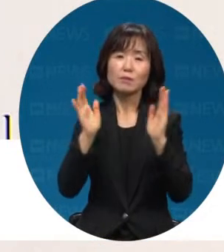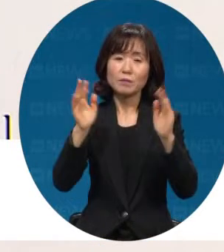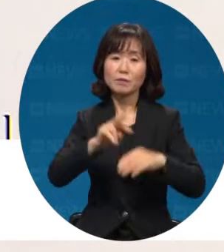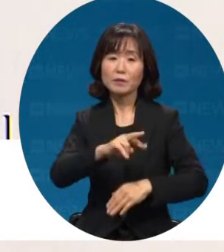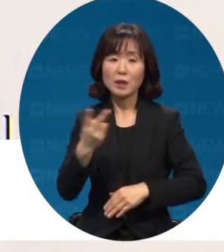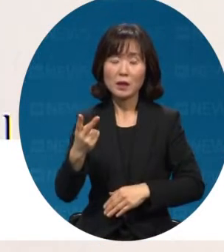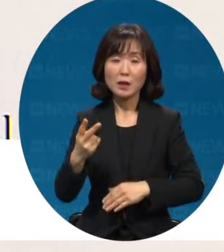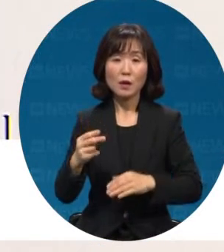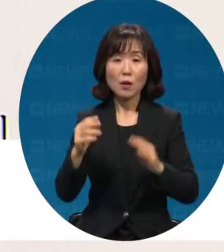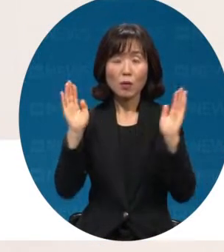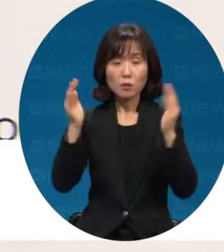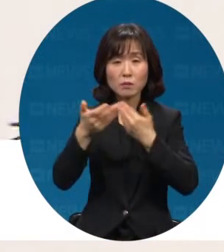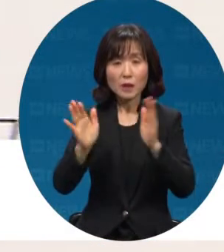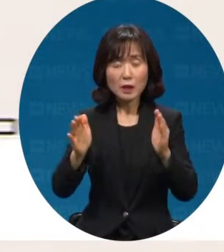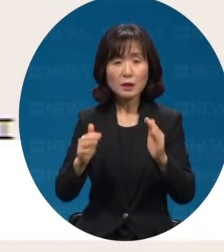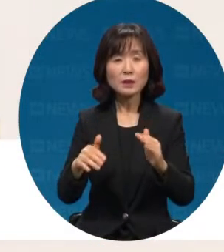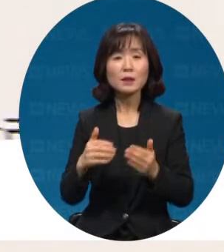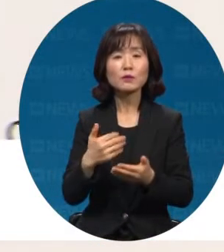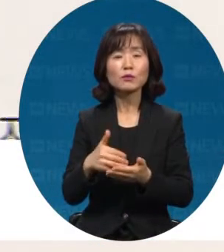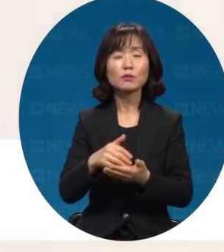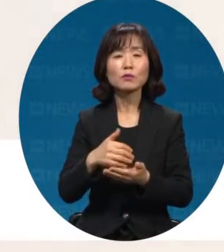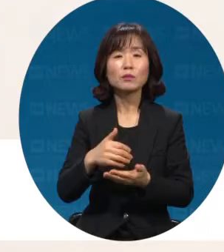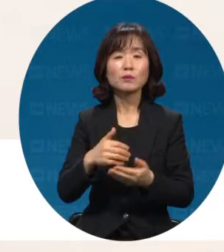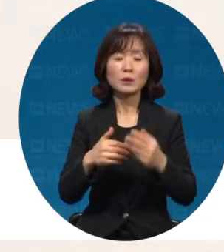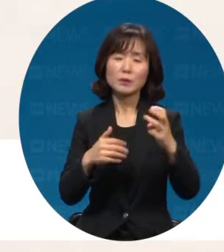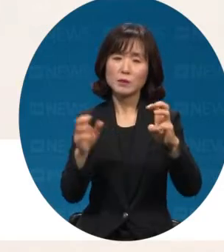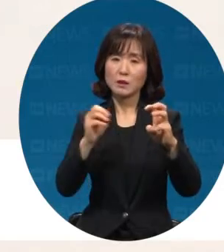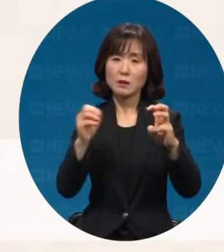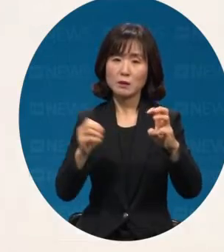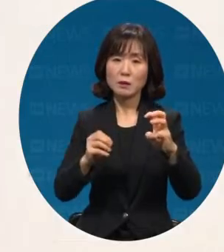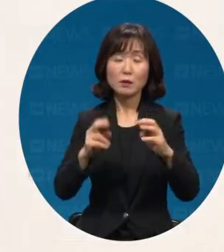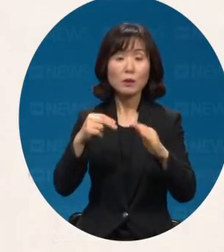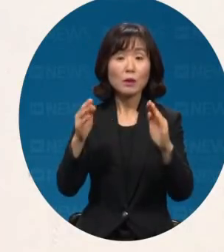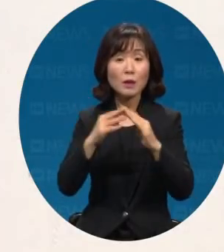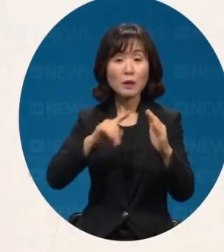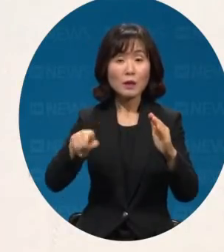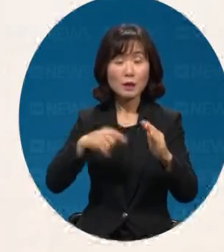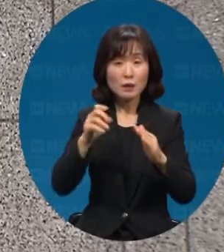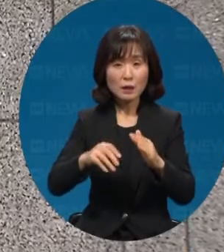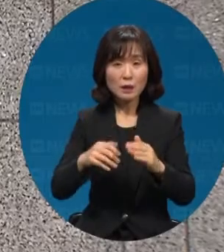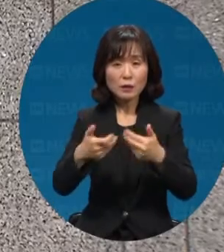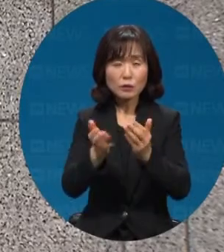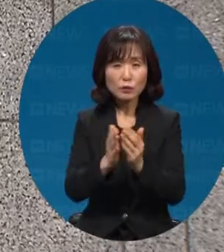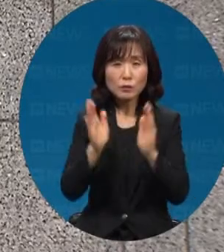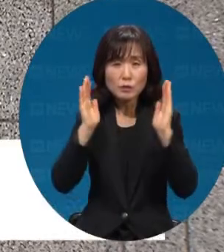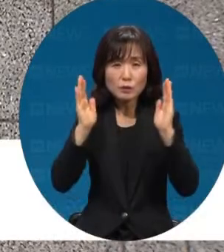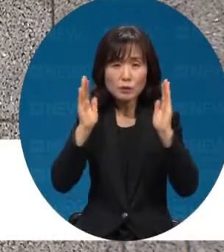이용인 원의 30%로 제안하고 도서관 그룹스터디룸 운영을 중단했습니다